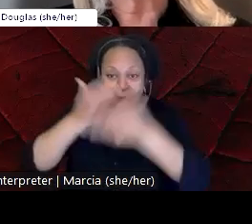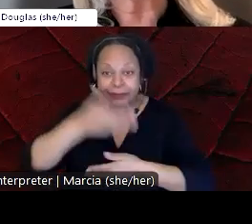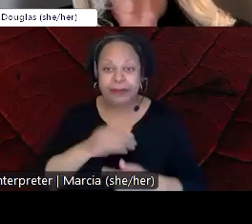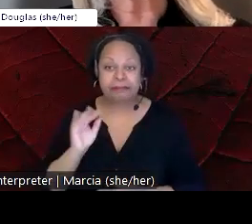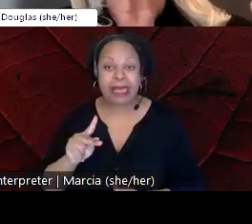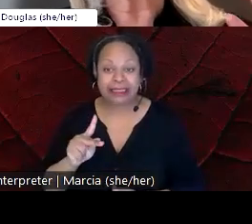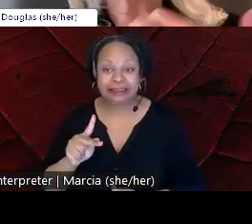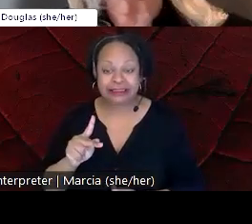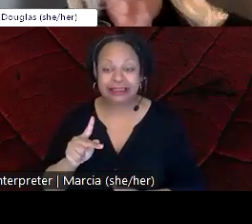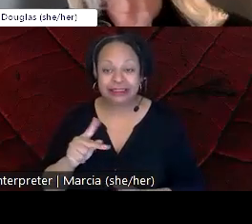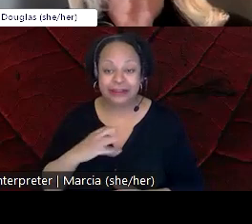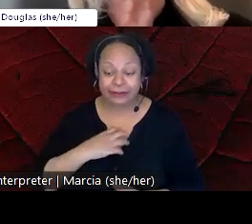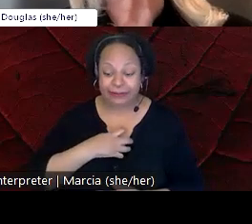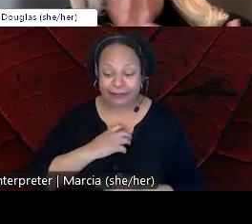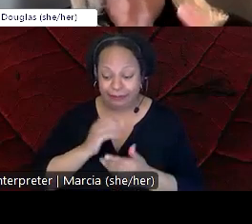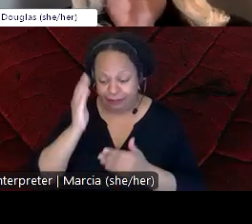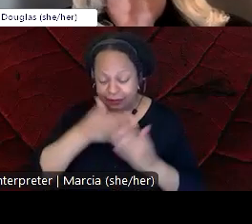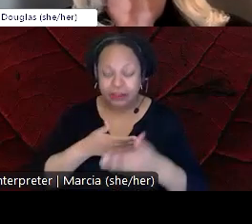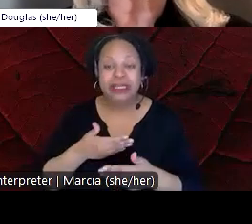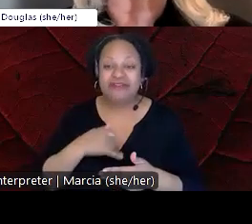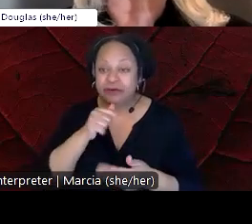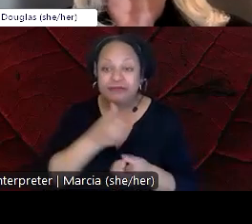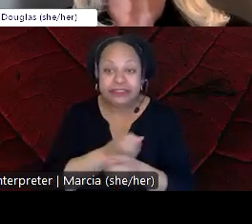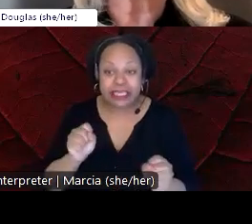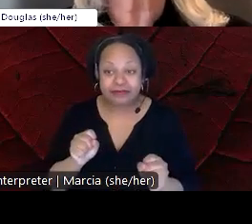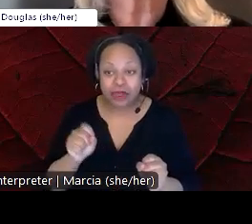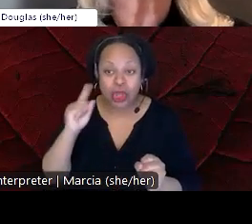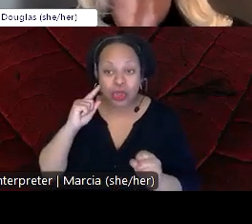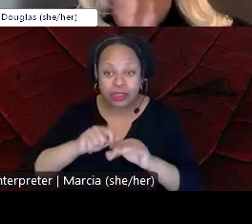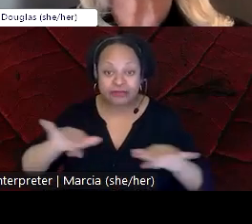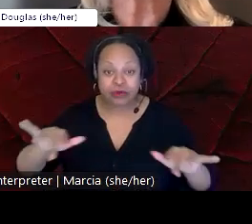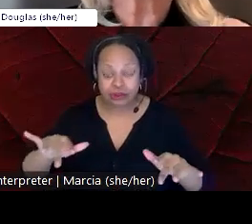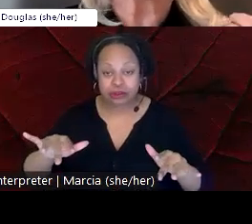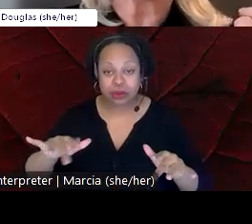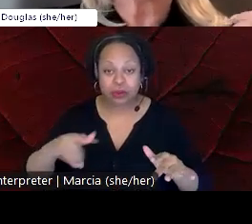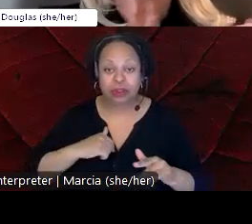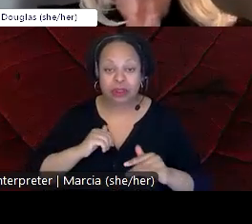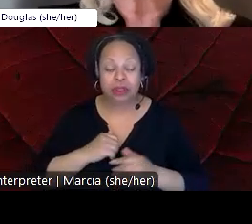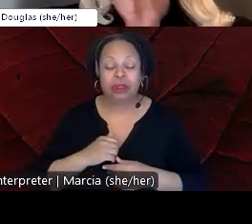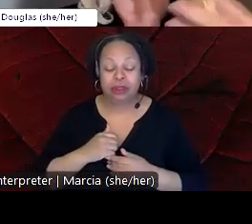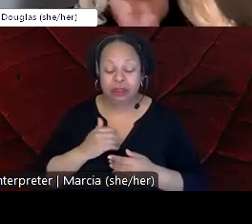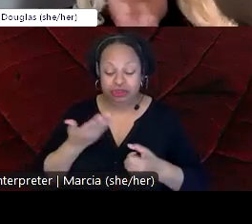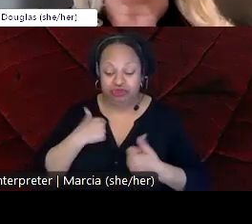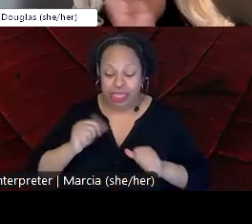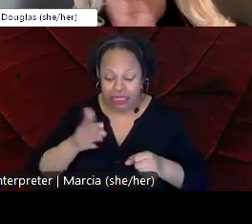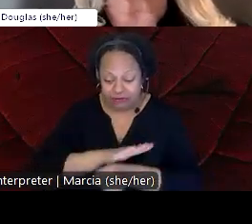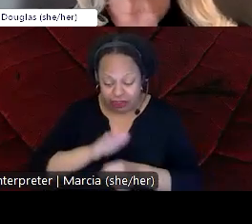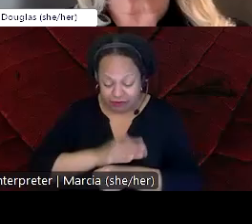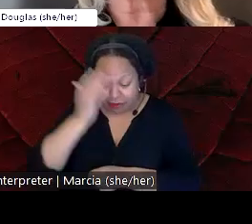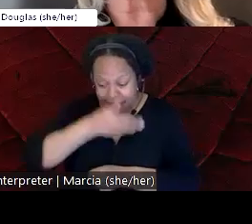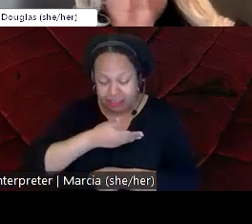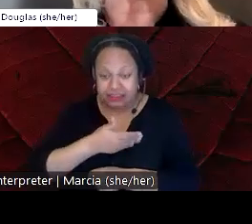un épuisement sensoriel. Si vous n'êtes pas donc neurodivergent, la personne